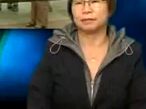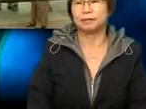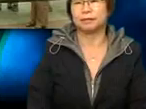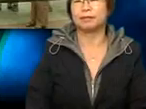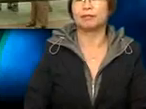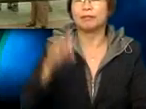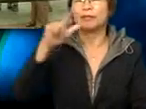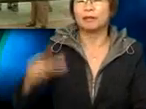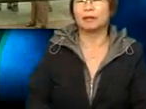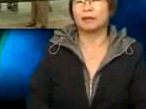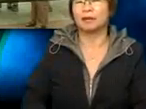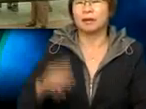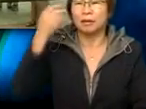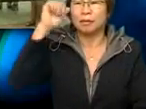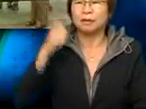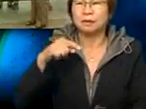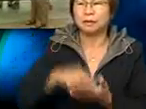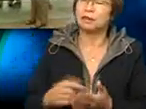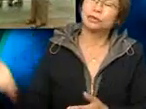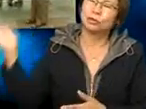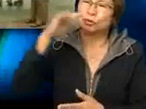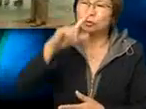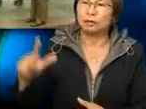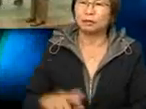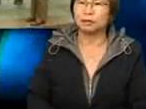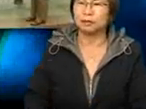Alah, lecehlah makcik ni. Jomlah. Jom.